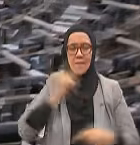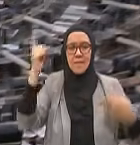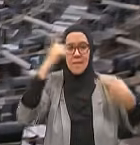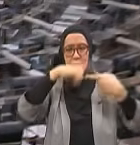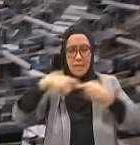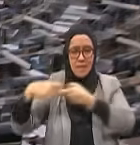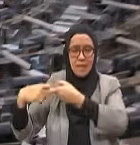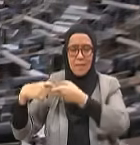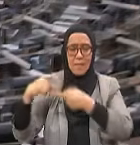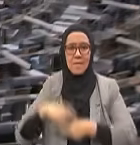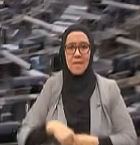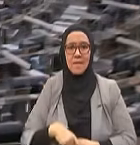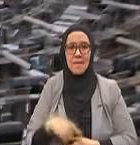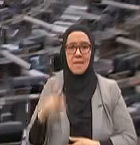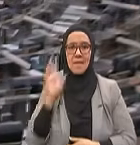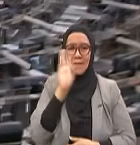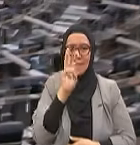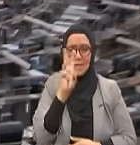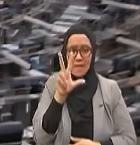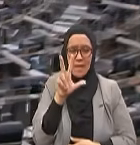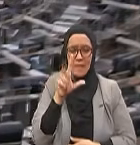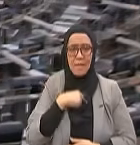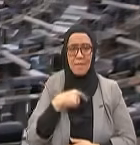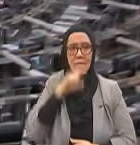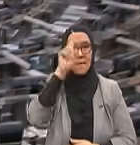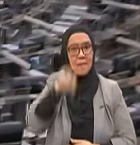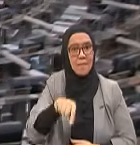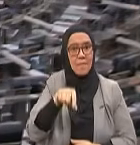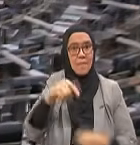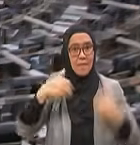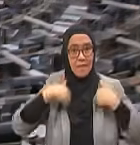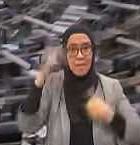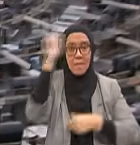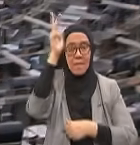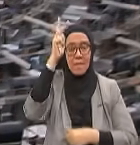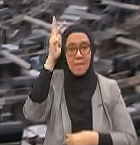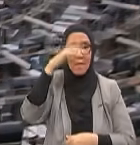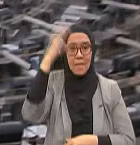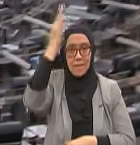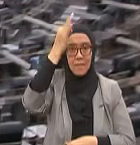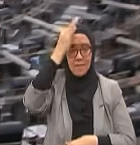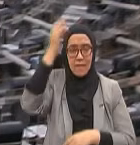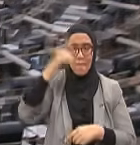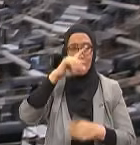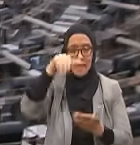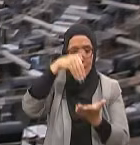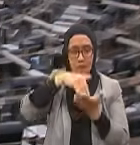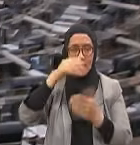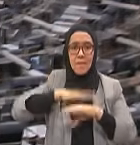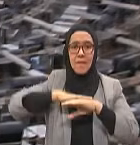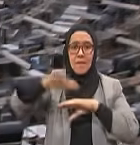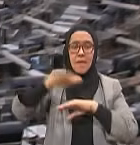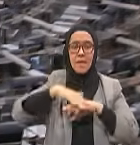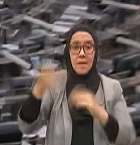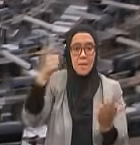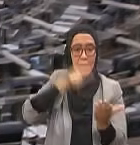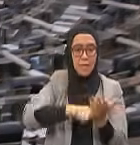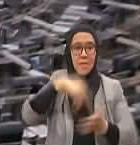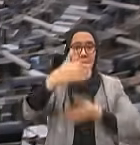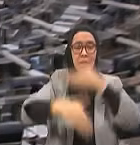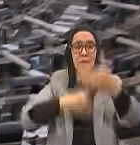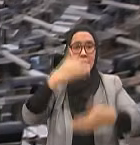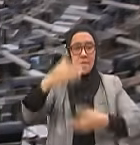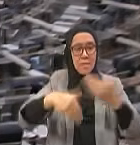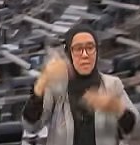Adakah kerjaan persekutuan pernah mengantar laporan kemajuan dan ataupun progress report negeri Sabah ke pertubuhan bangsa-bangsa